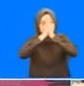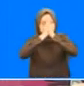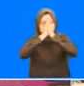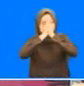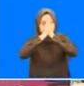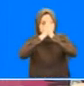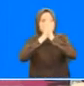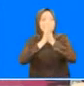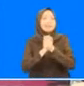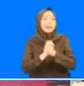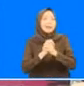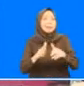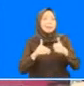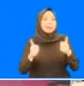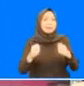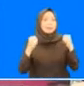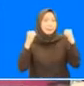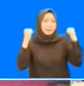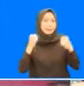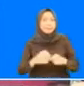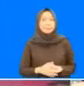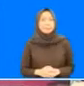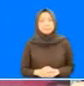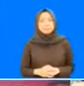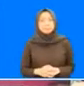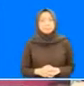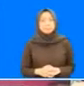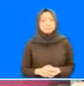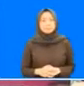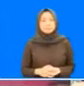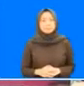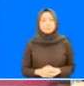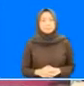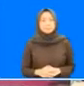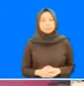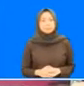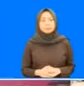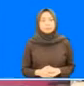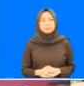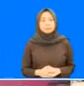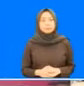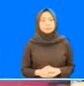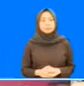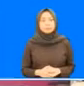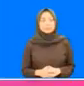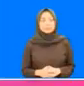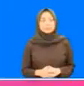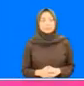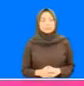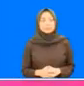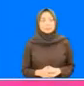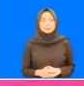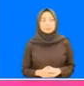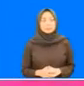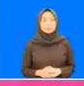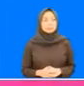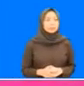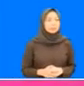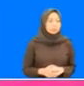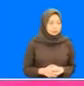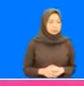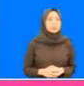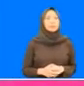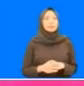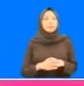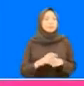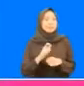salam kebajikan rahayu. Yang saya hormati Co-Sherpa G20, Ibu dan Bapak Chair Working